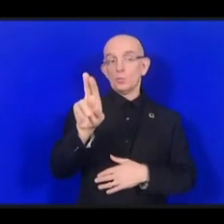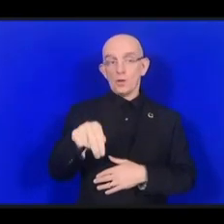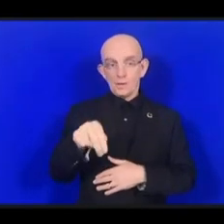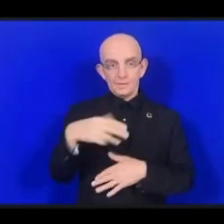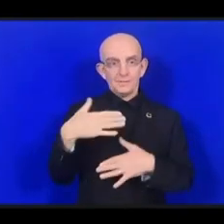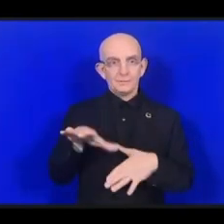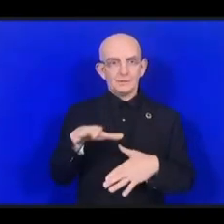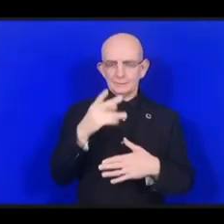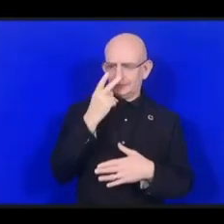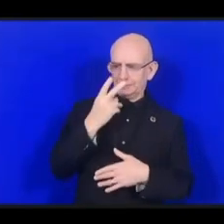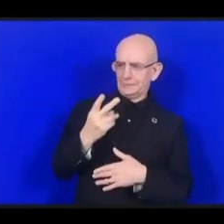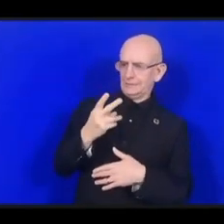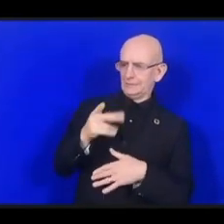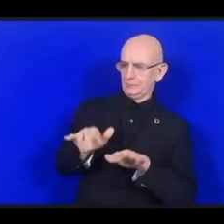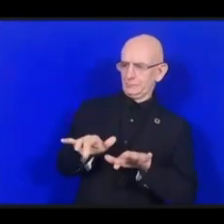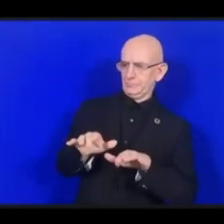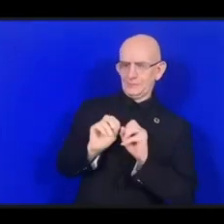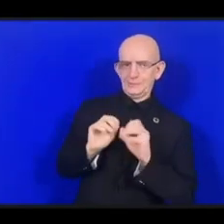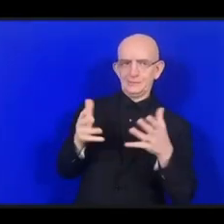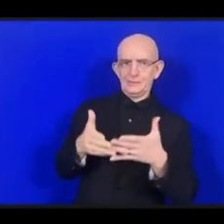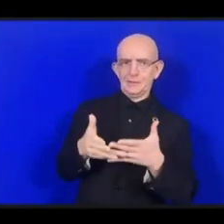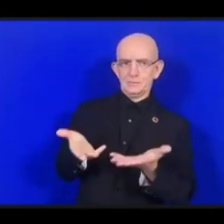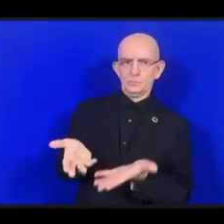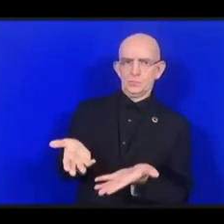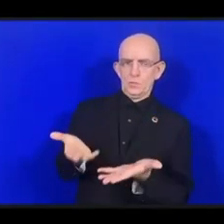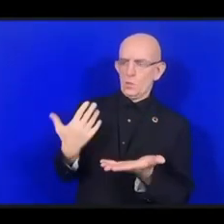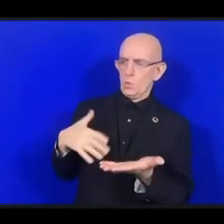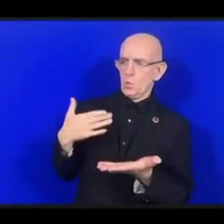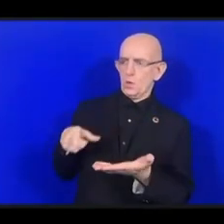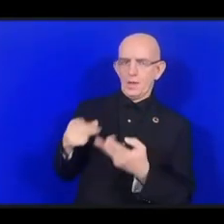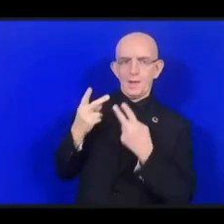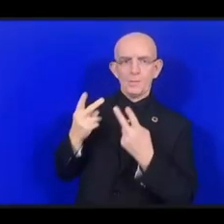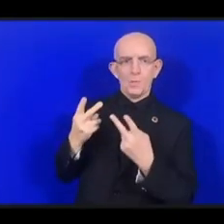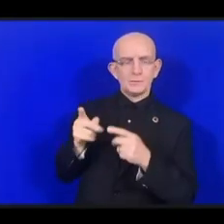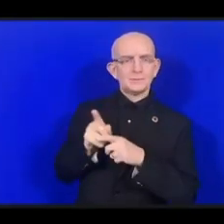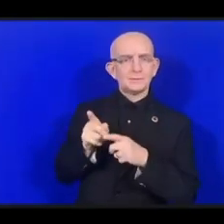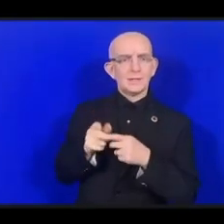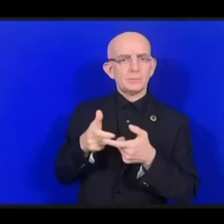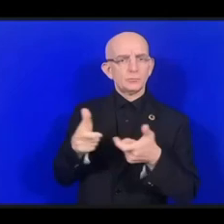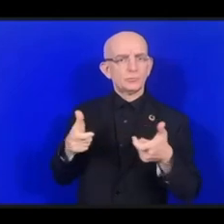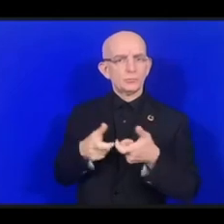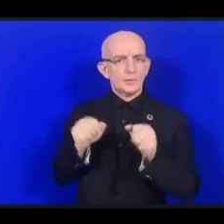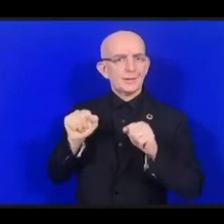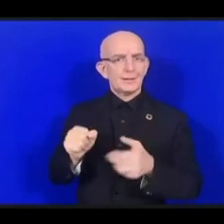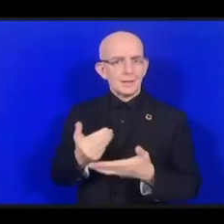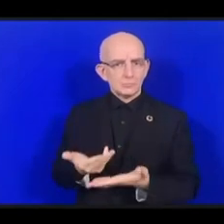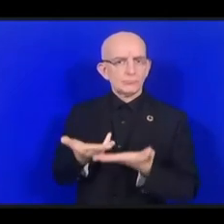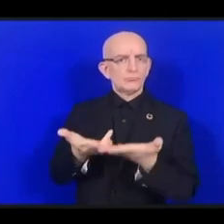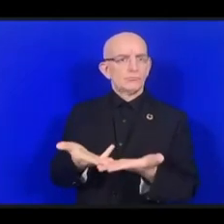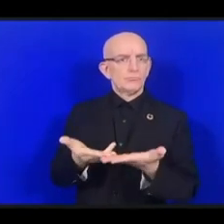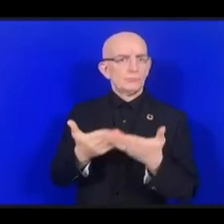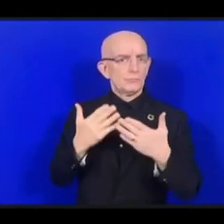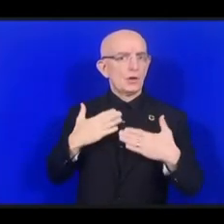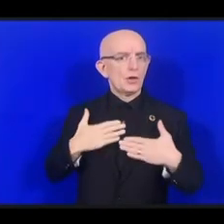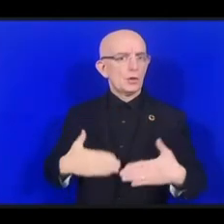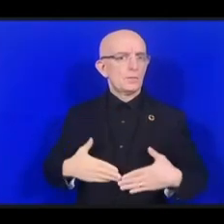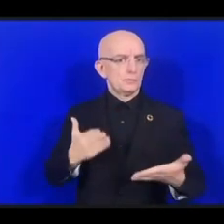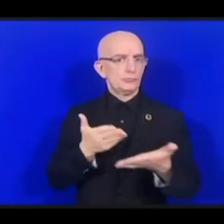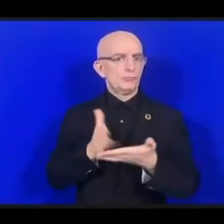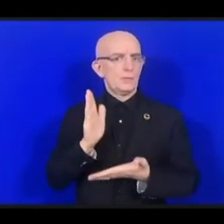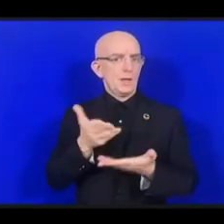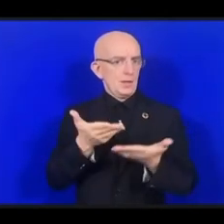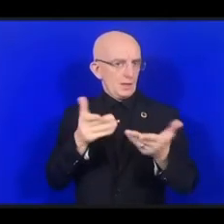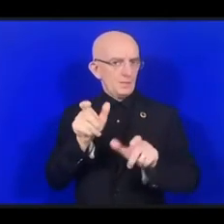promotion des droits de la personne permettant aux personnes d'exprimer leur liberté d'expression et